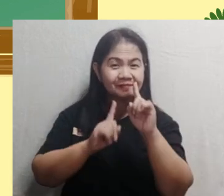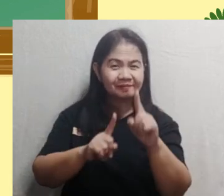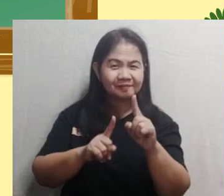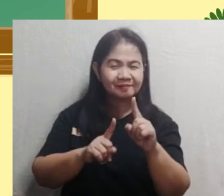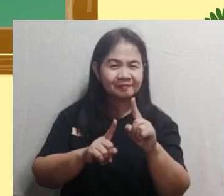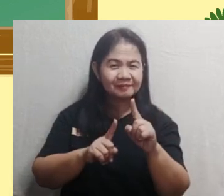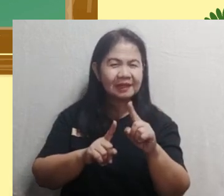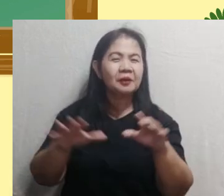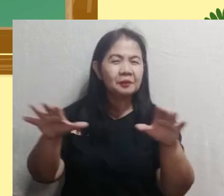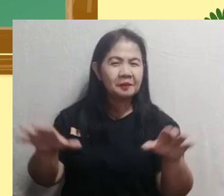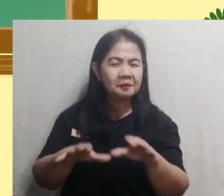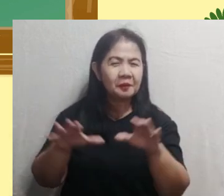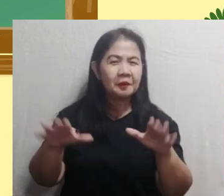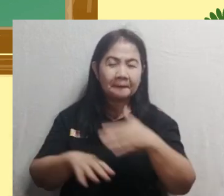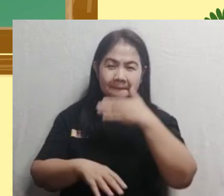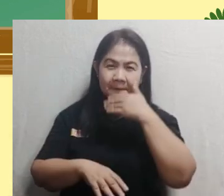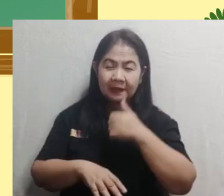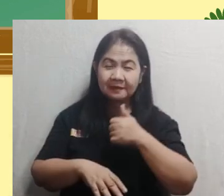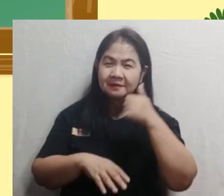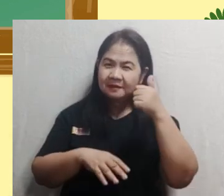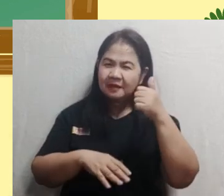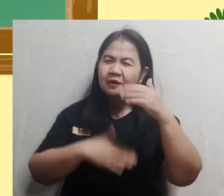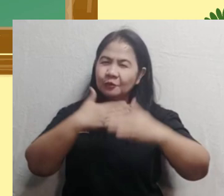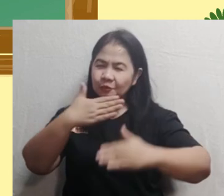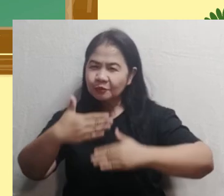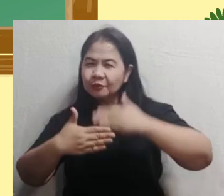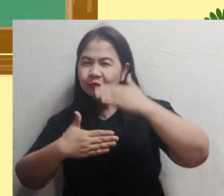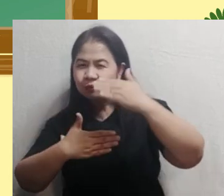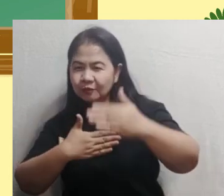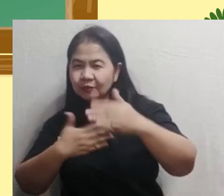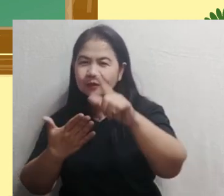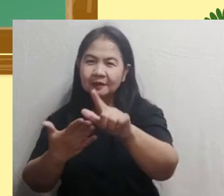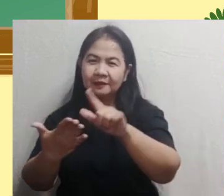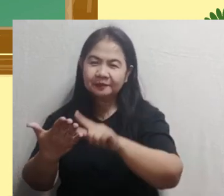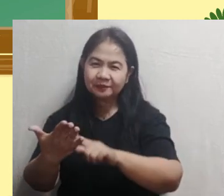aralin para makakuha ka ng napakasayang muka.